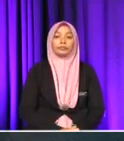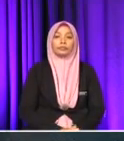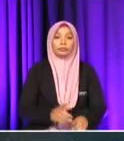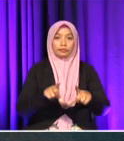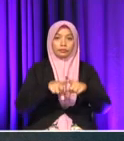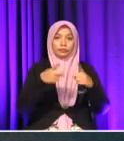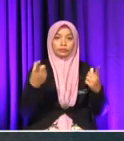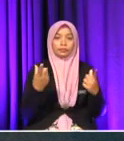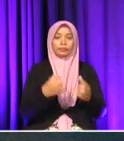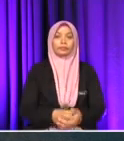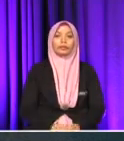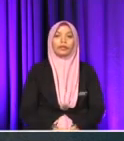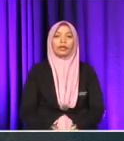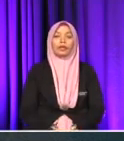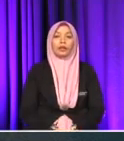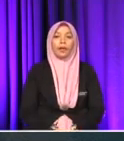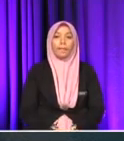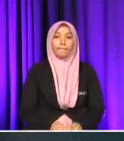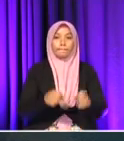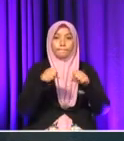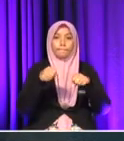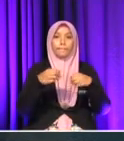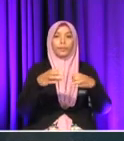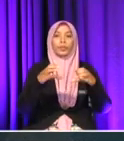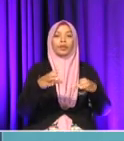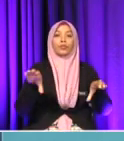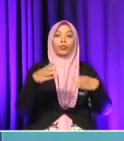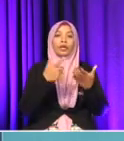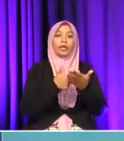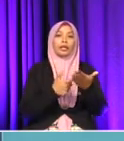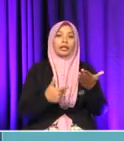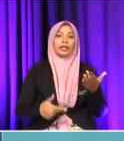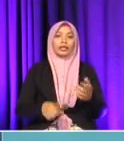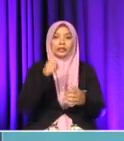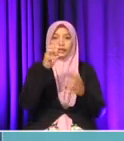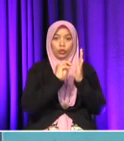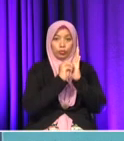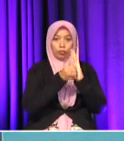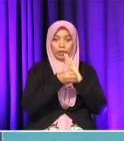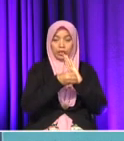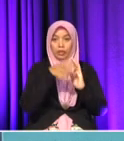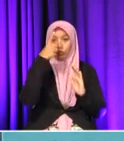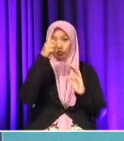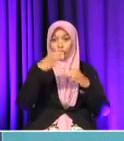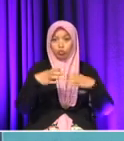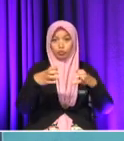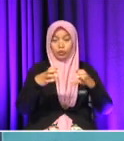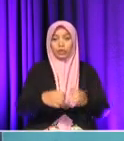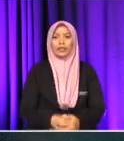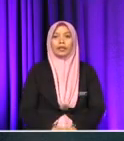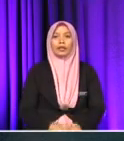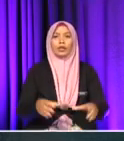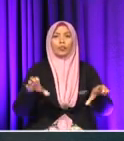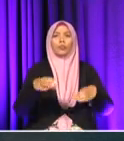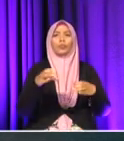Oke boleh coba Buatlah karangan Oke Cikgu berikan satu menit oke semua satu nenek saya ingin berborak dengan